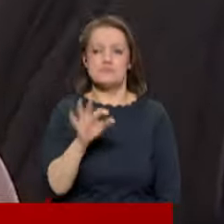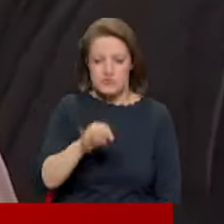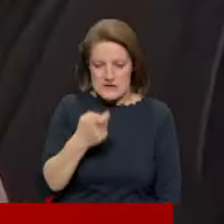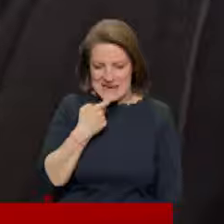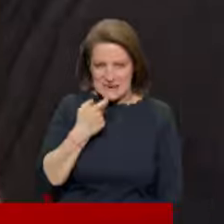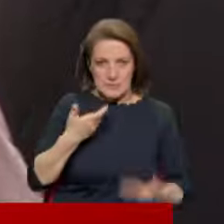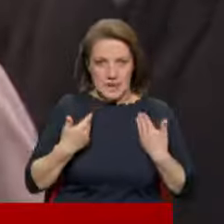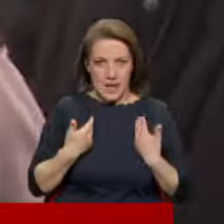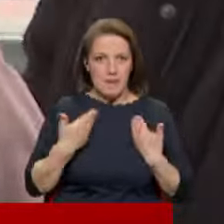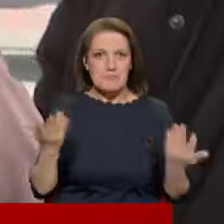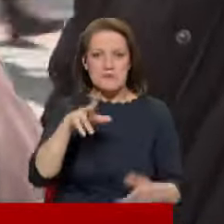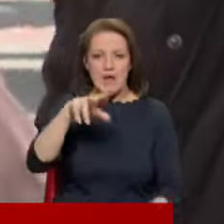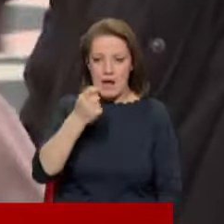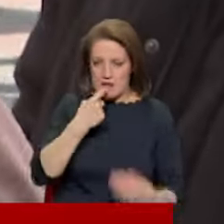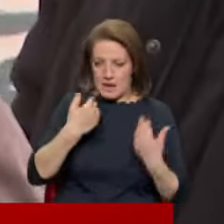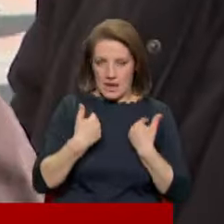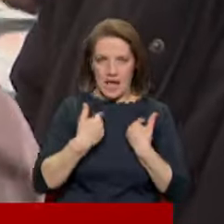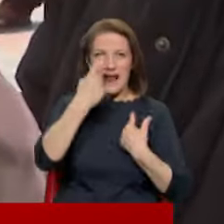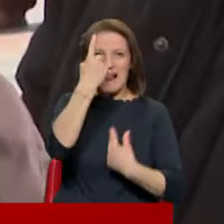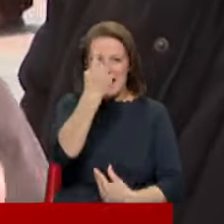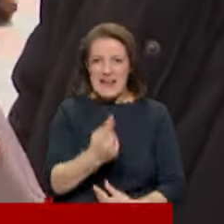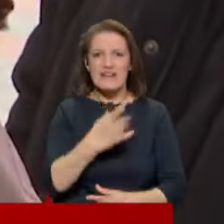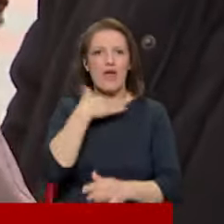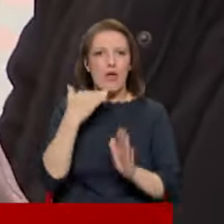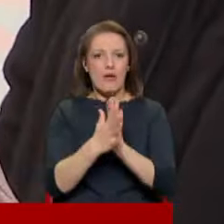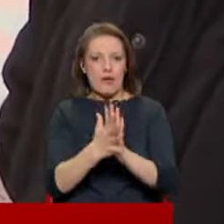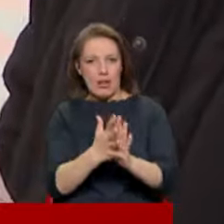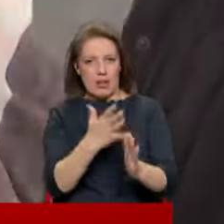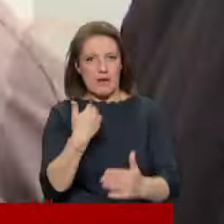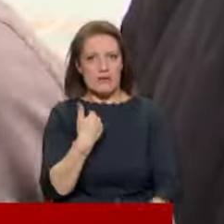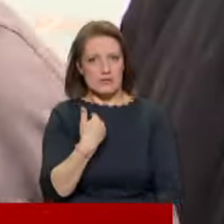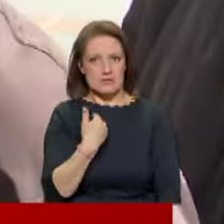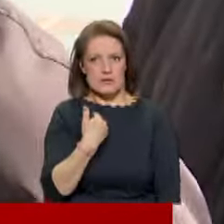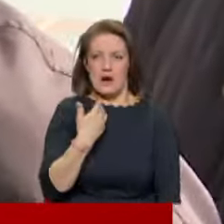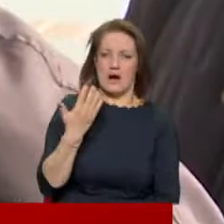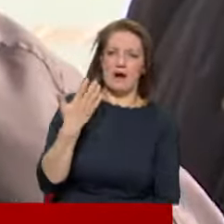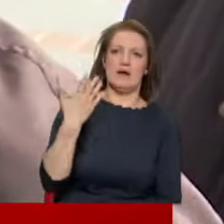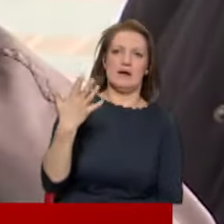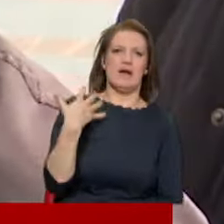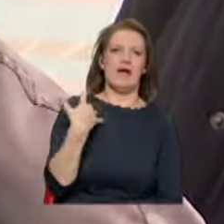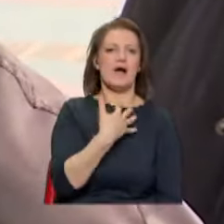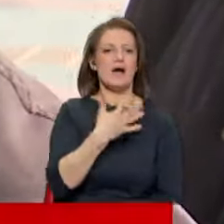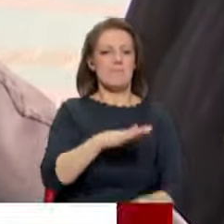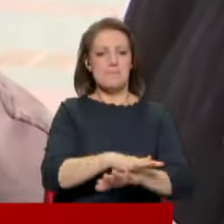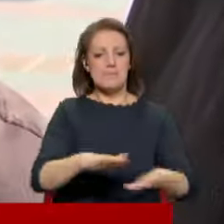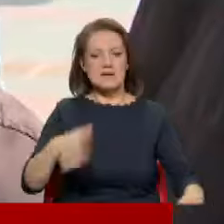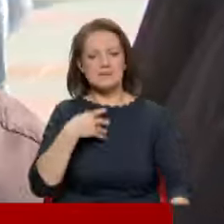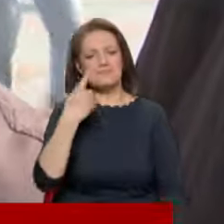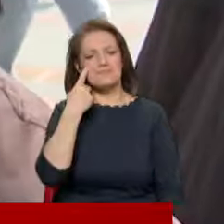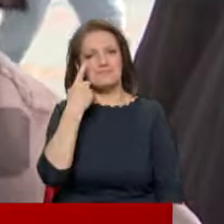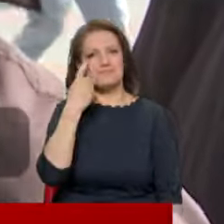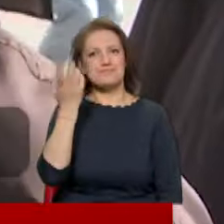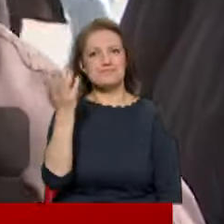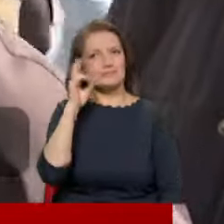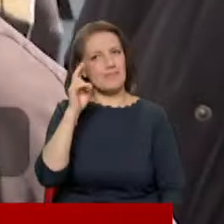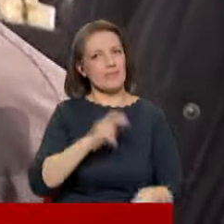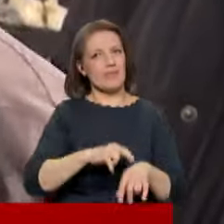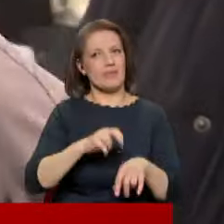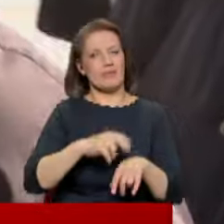yaşıma geldim, 80 yaşına ilk defa et kuyruğuna giriyorum. Ah, anamın sofrası gözümün önünde dönüyor.